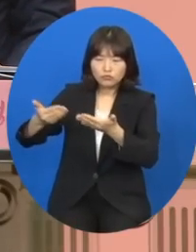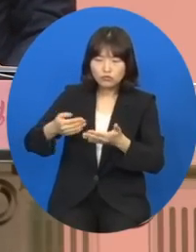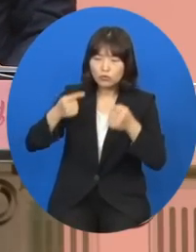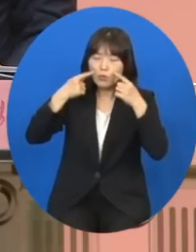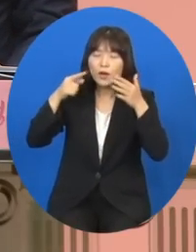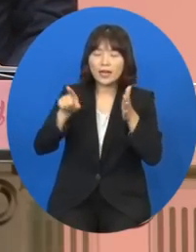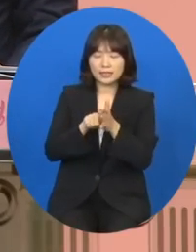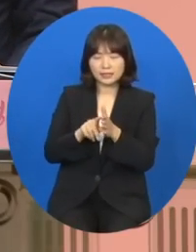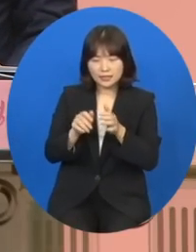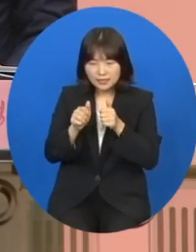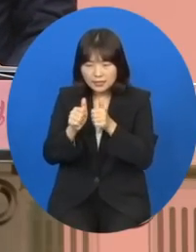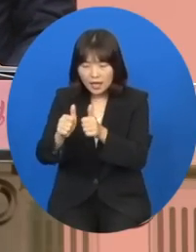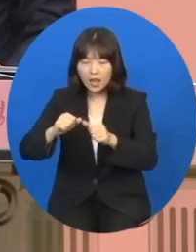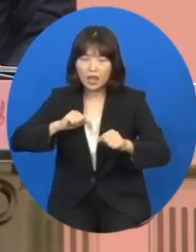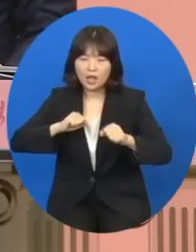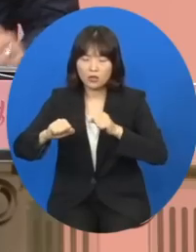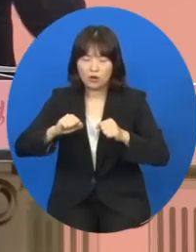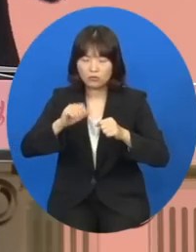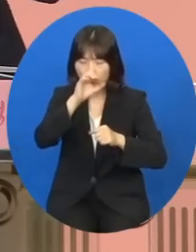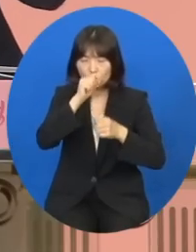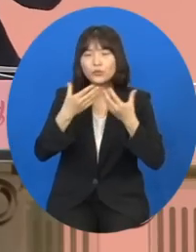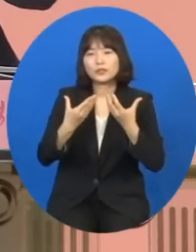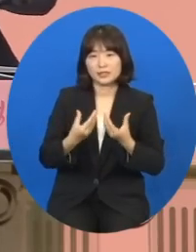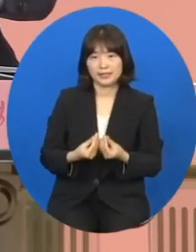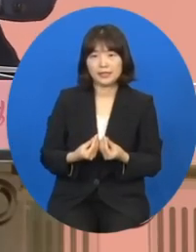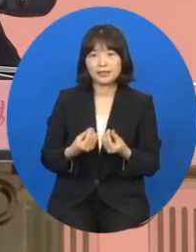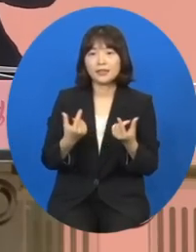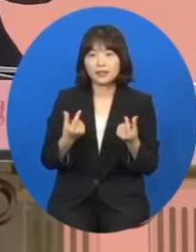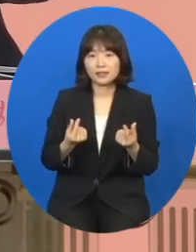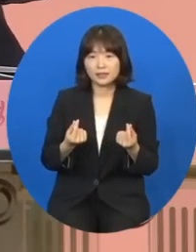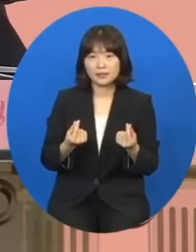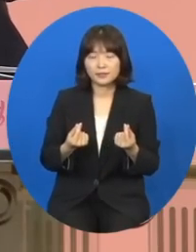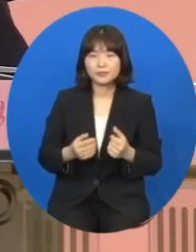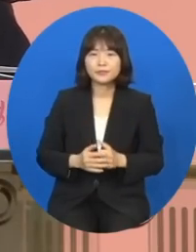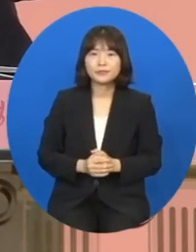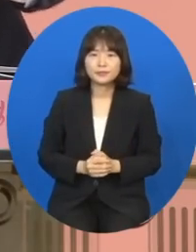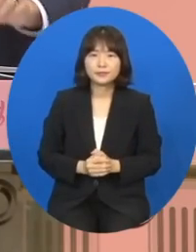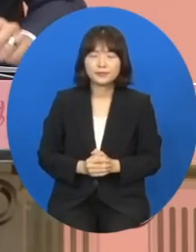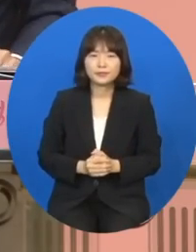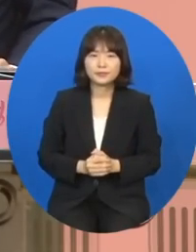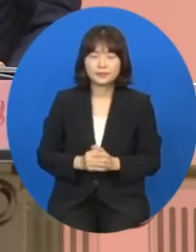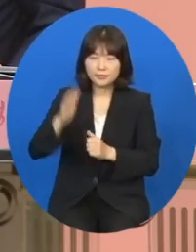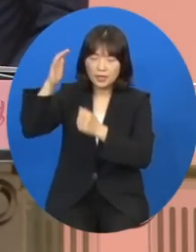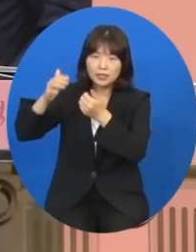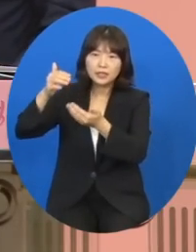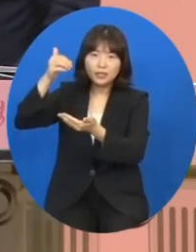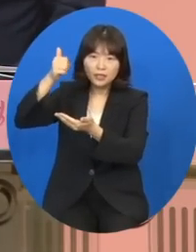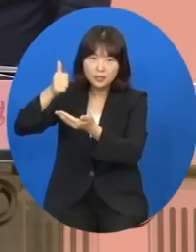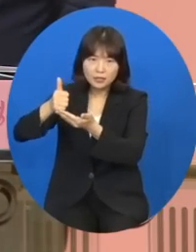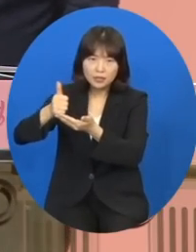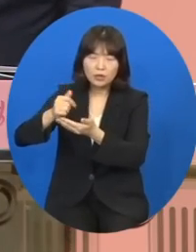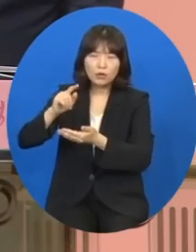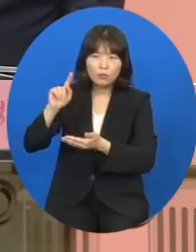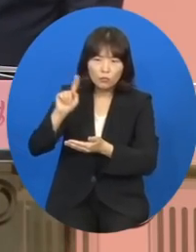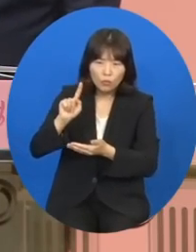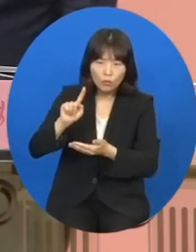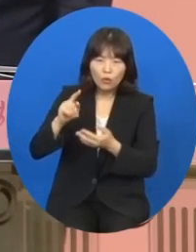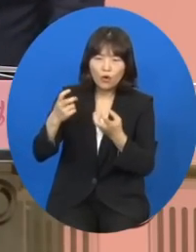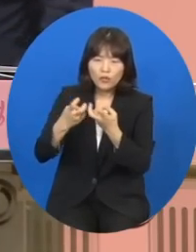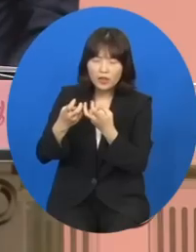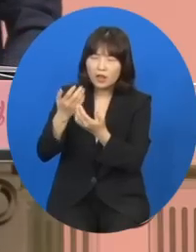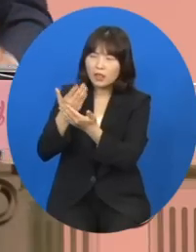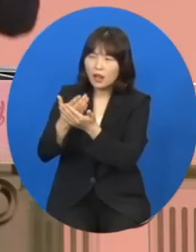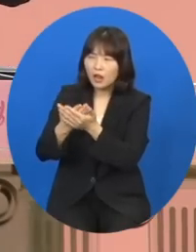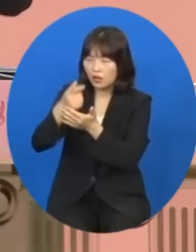행동하는 것에 아주 좋은 예입니다 아 스팅 거 듀듀 섬 땡 하나님께 무언가 어떻게든 해 달라고